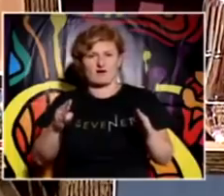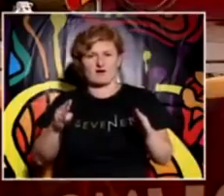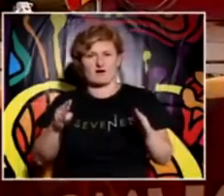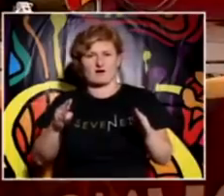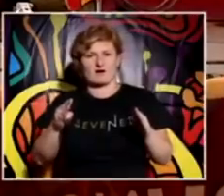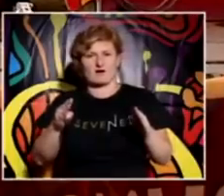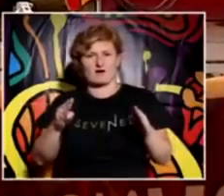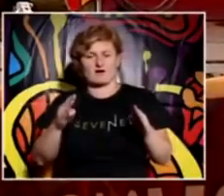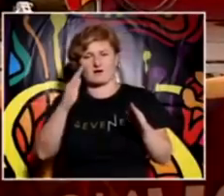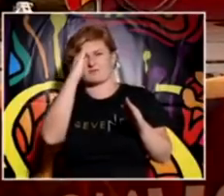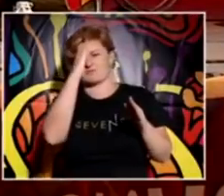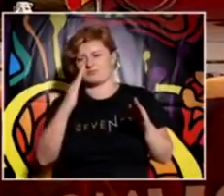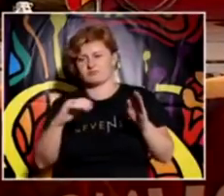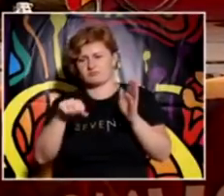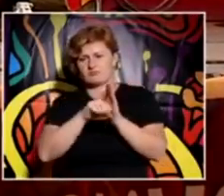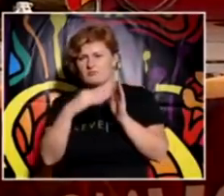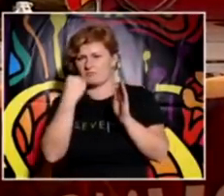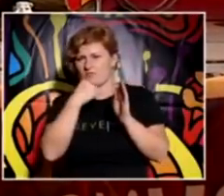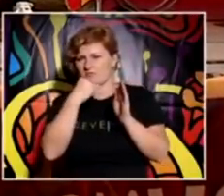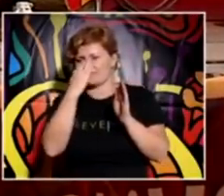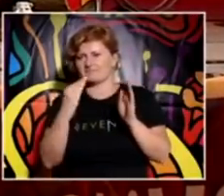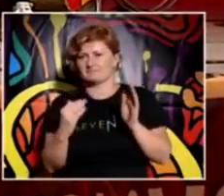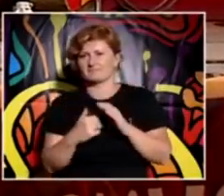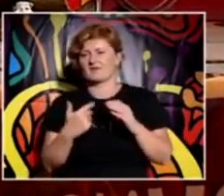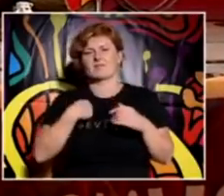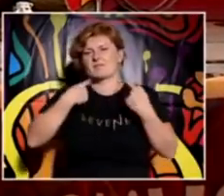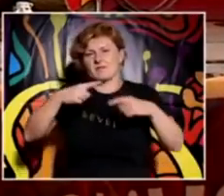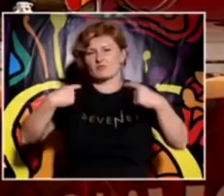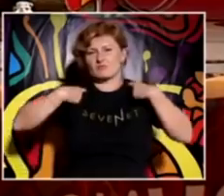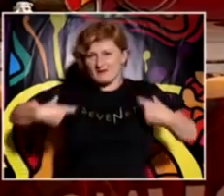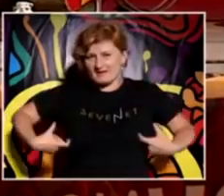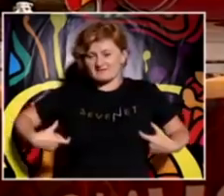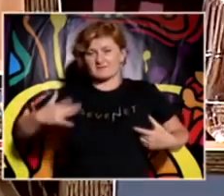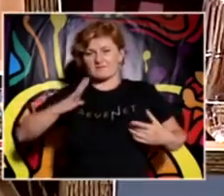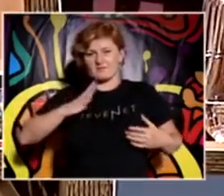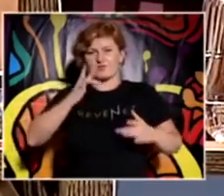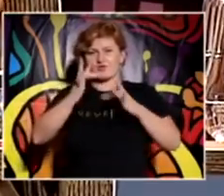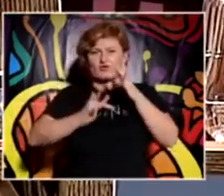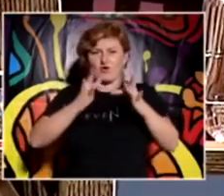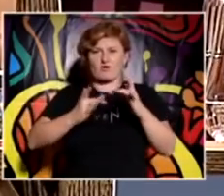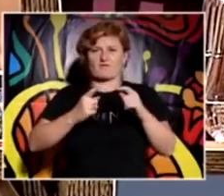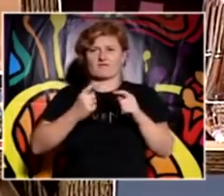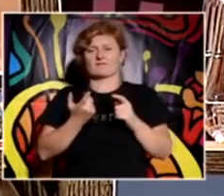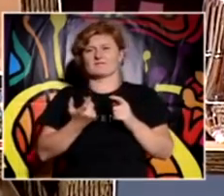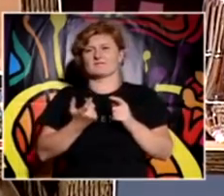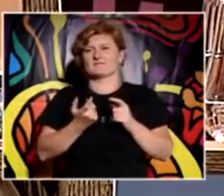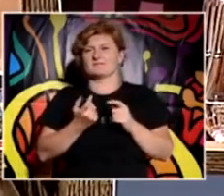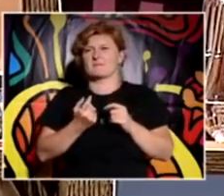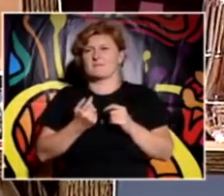morza na 600 metrów. Oczywiście no, nie mieliśmy plecaków, byliśmy rowerami, trzeba było trochę improwizować. Mieliśmy takie